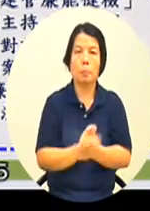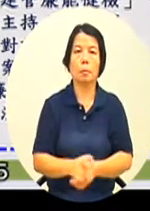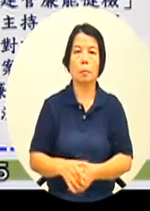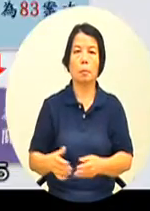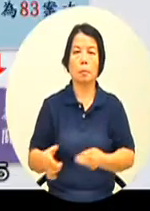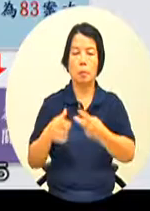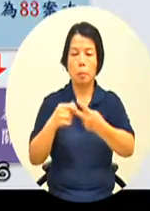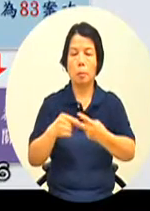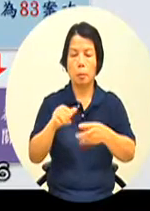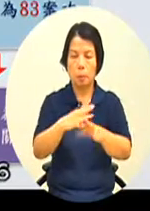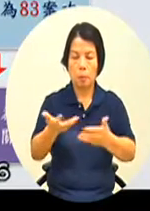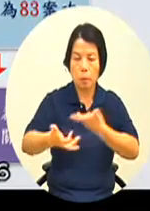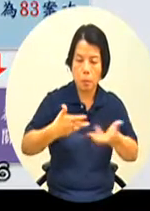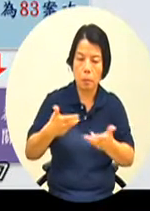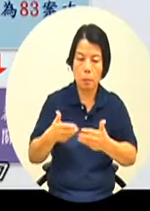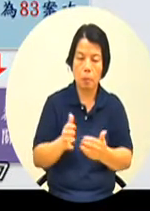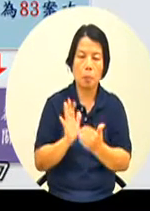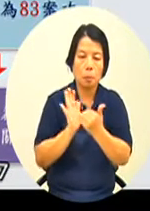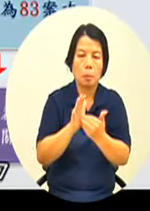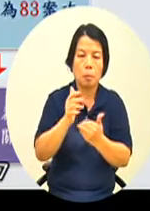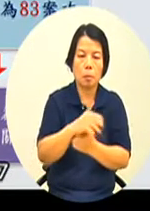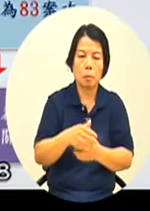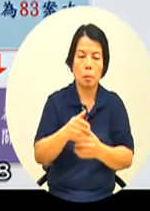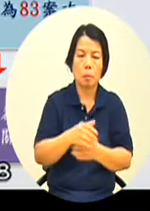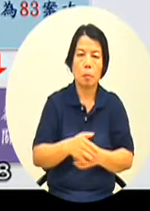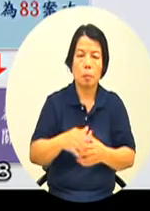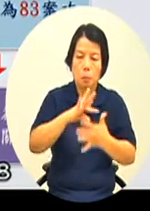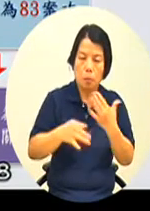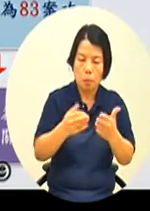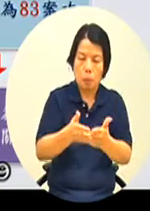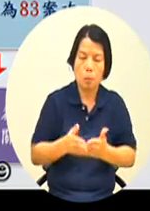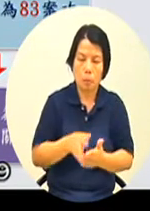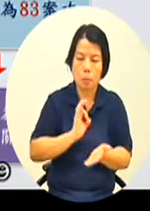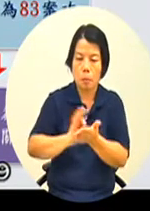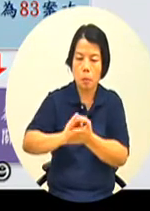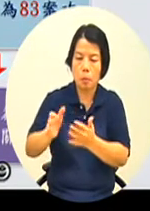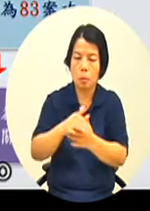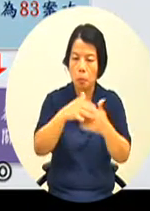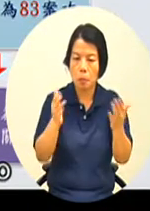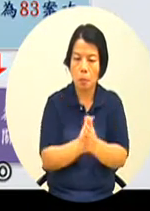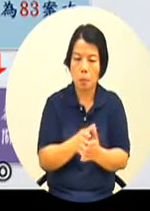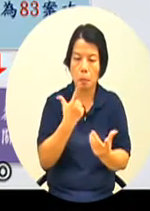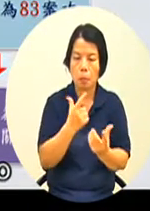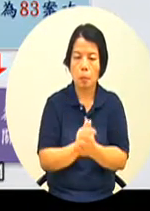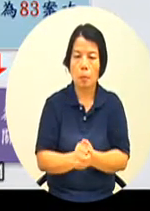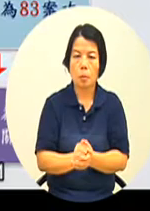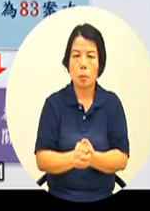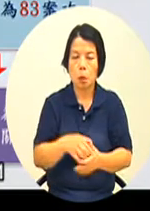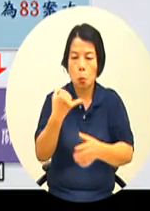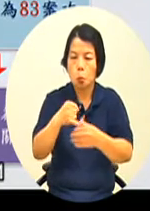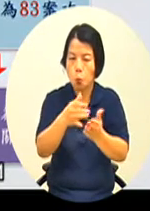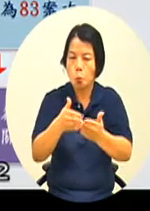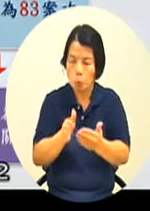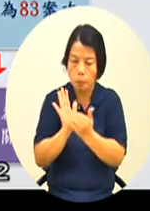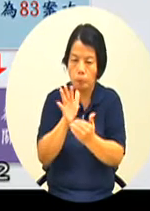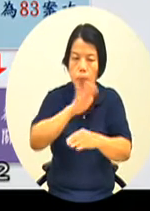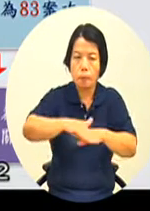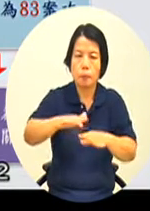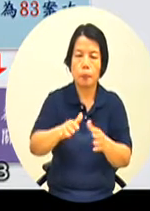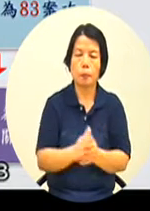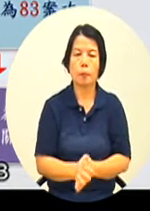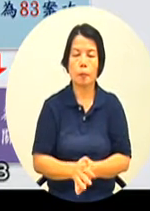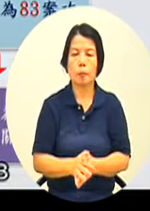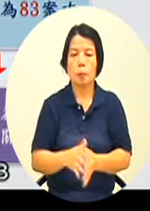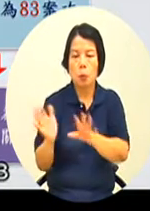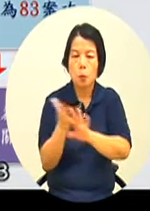我们推动业务的防避措施，来发挥风险的预警功能。我们来审慎评估机关的风险业务。